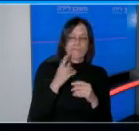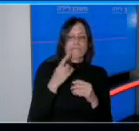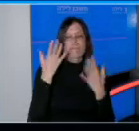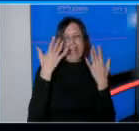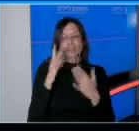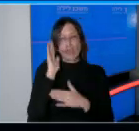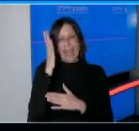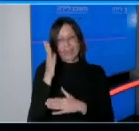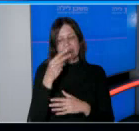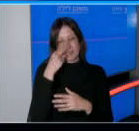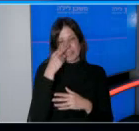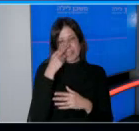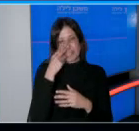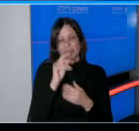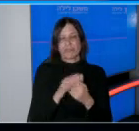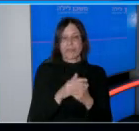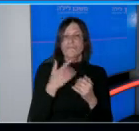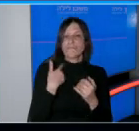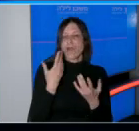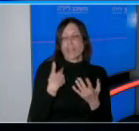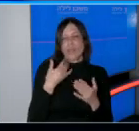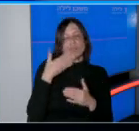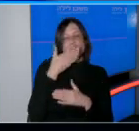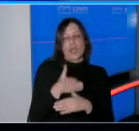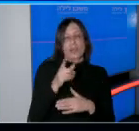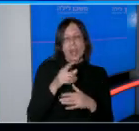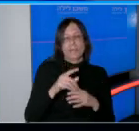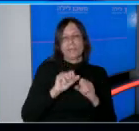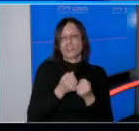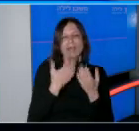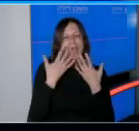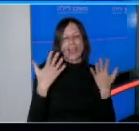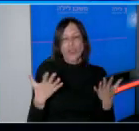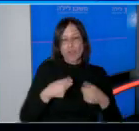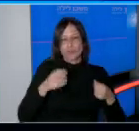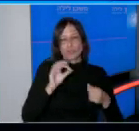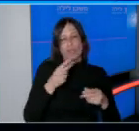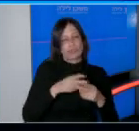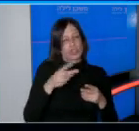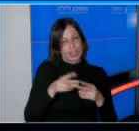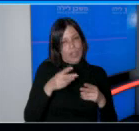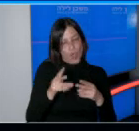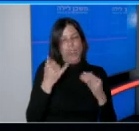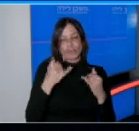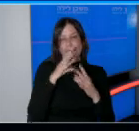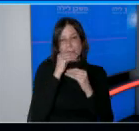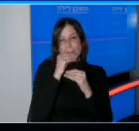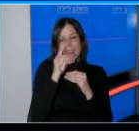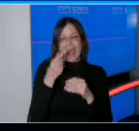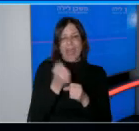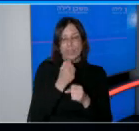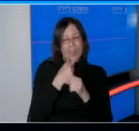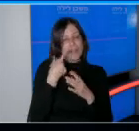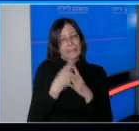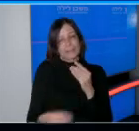אני חושב שאיך שאנחנו לא מסתובבים על זה, אנחנו הולכים לקראת משבר עצום בשוק המשכנתאות, אבל בוא נדבר רגע על שוק העבודה. אתה אמרת, פשיטות רגל